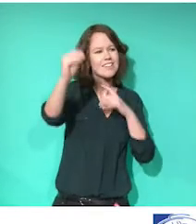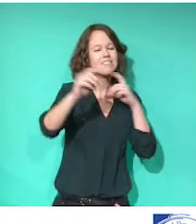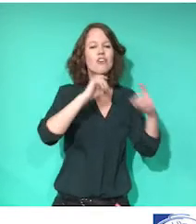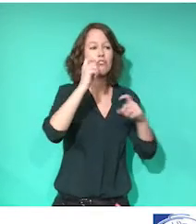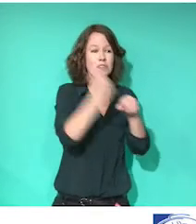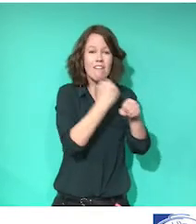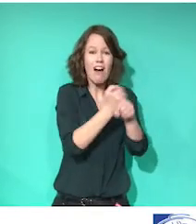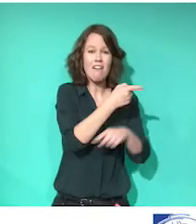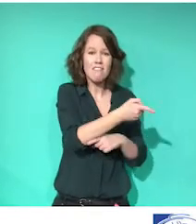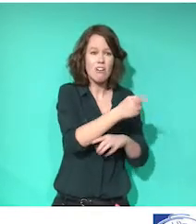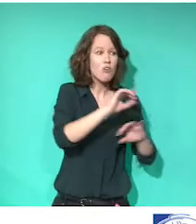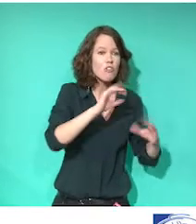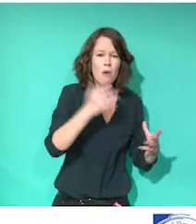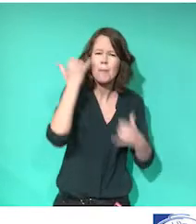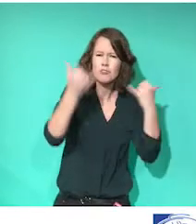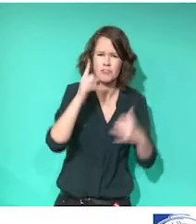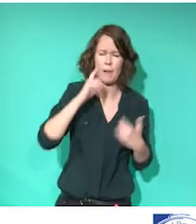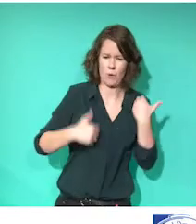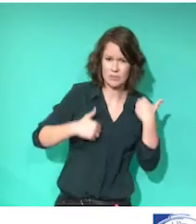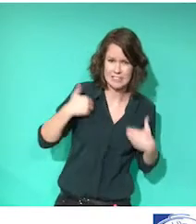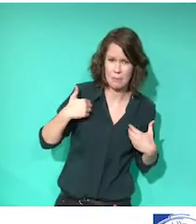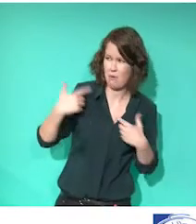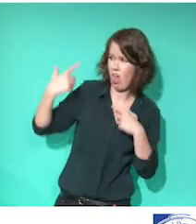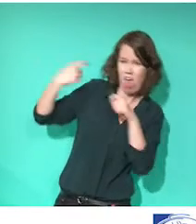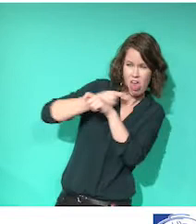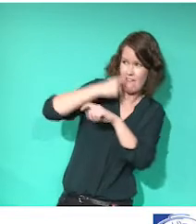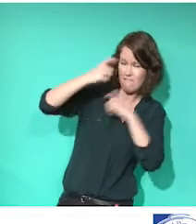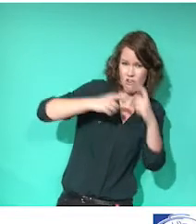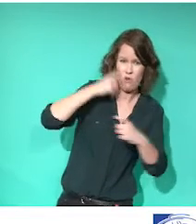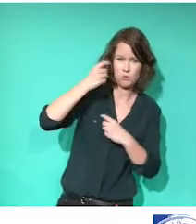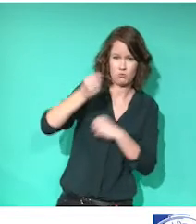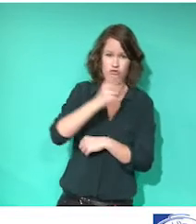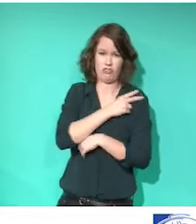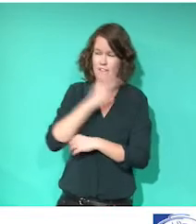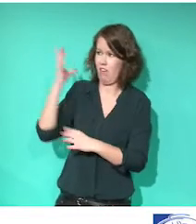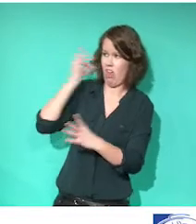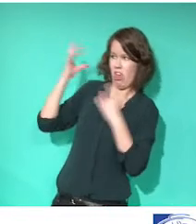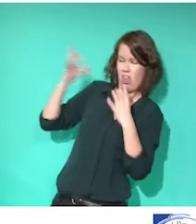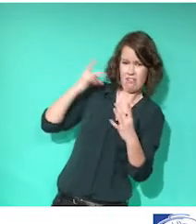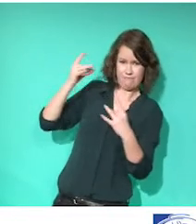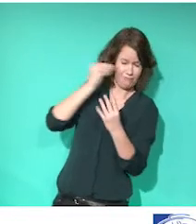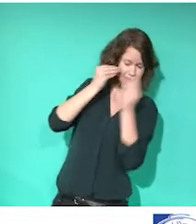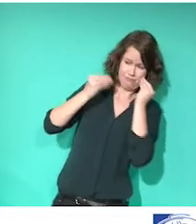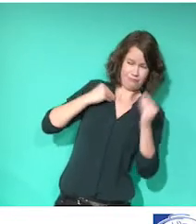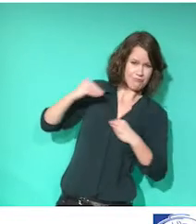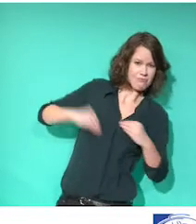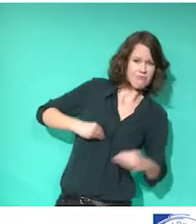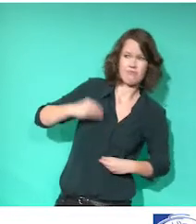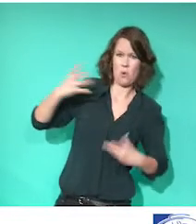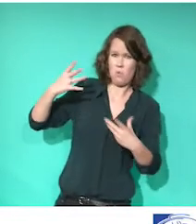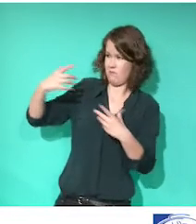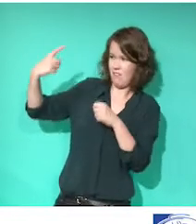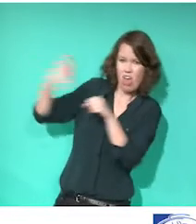au travail dénoncer son chef qui se permet de la toucher, de l'embrasser, de lui parler